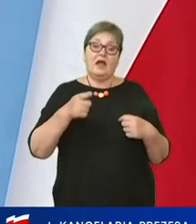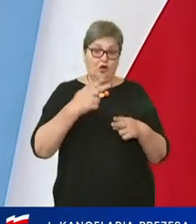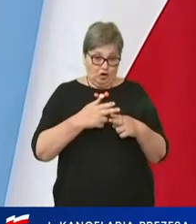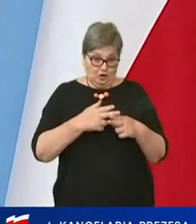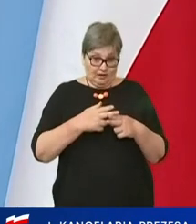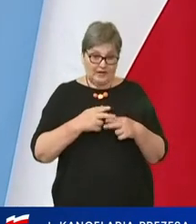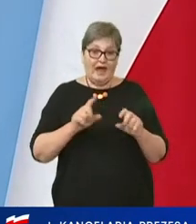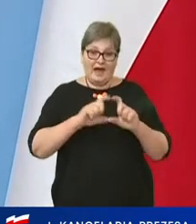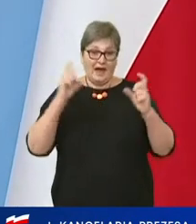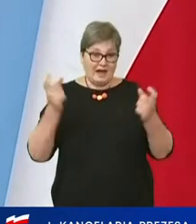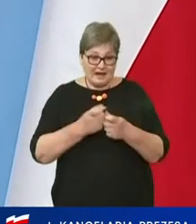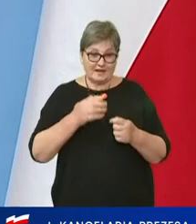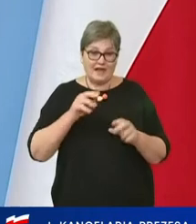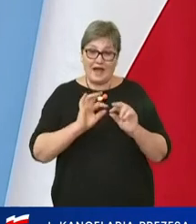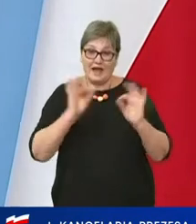stwierdzony koronawirus, czyli jest to